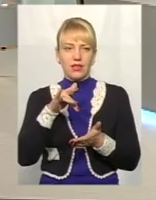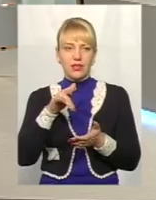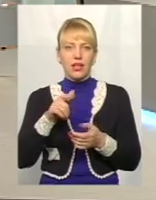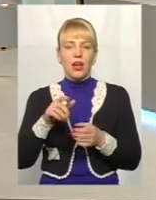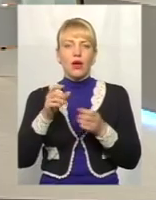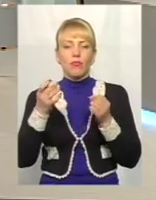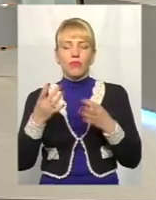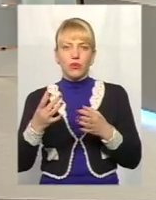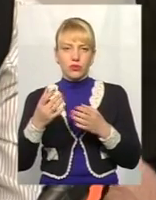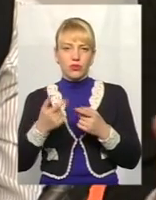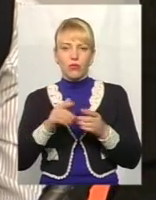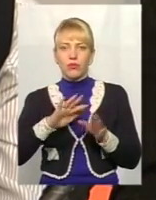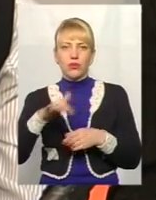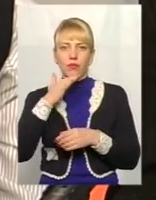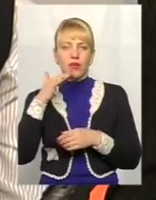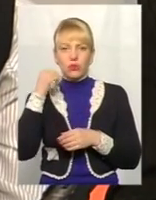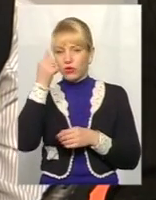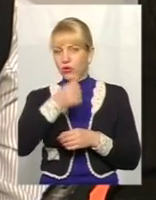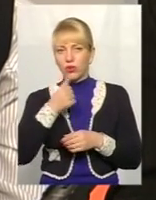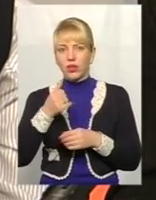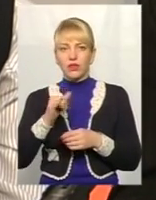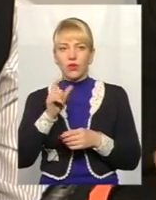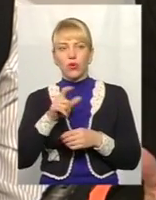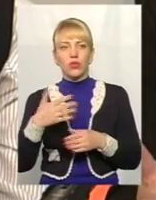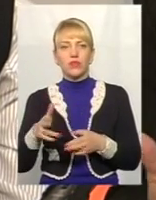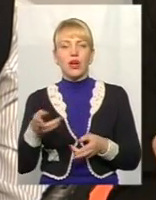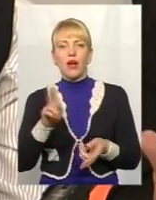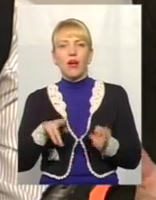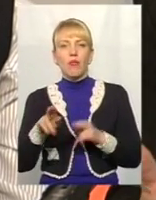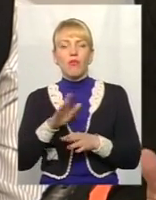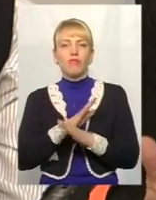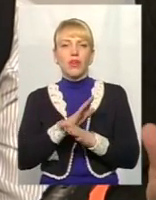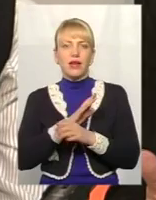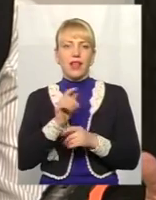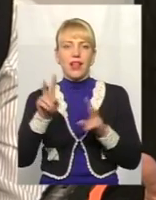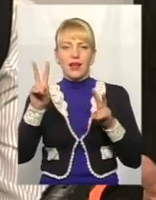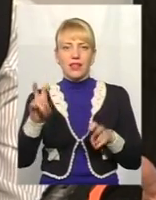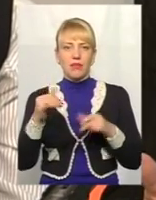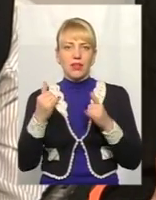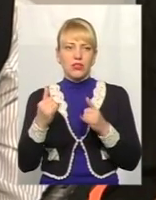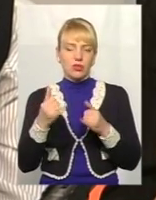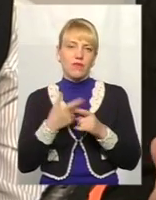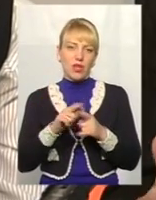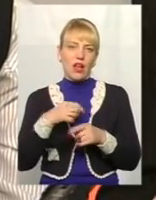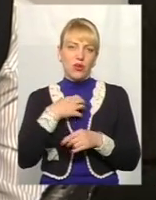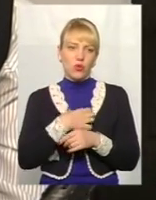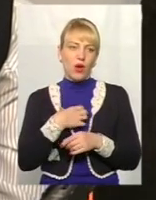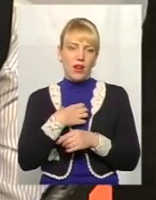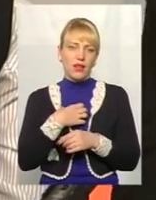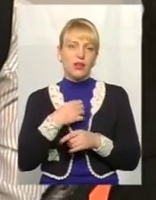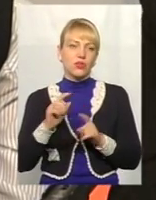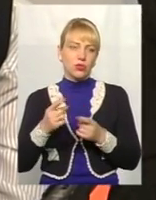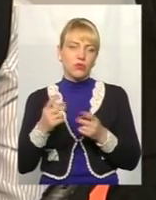Просто пройшло стільки років, люди вже помирали, от, а тема на сьогодні, да, вона актуальна. От.